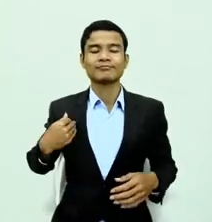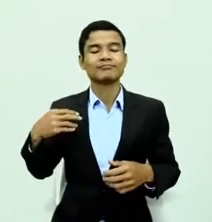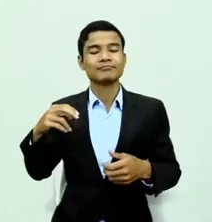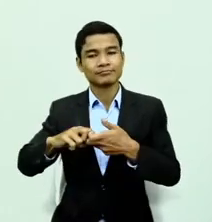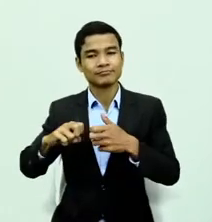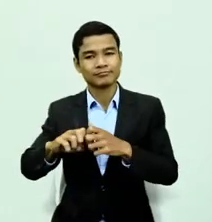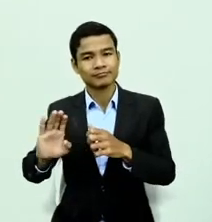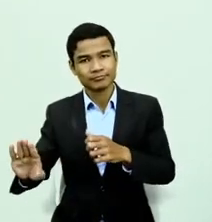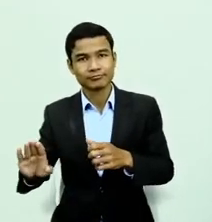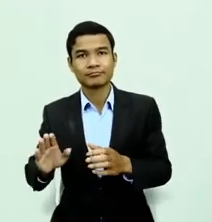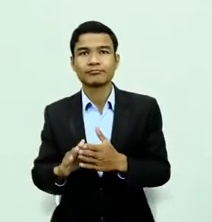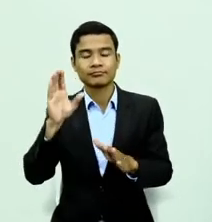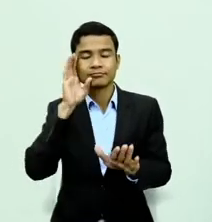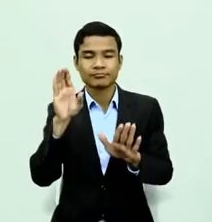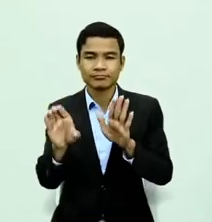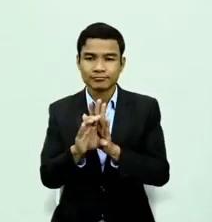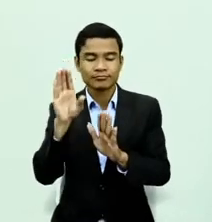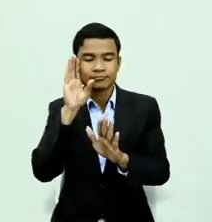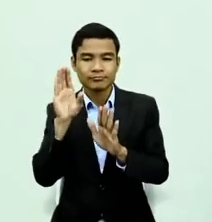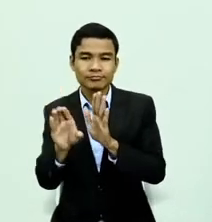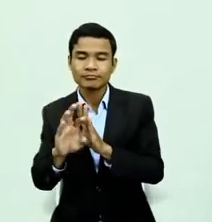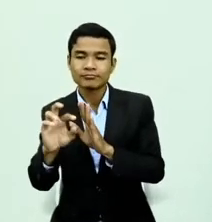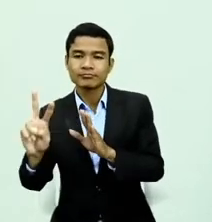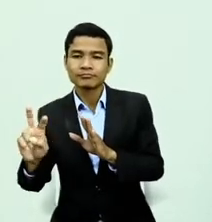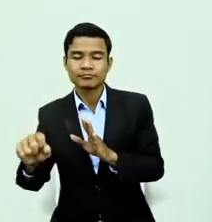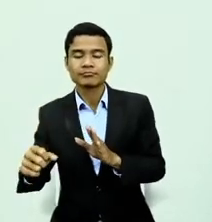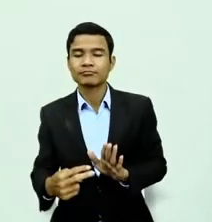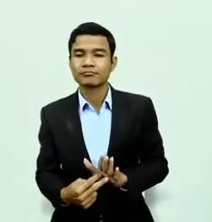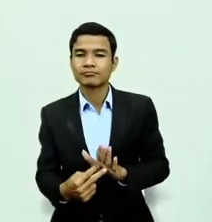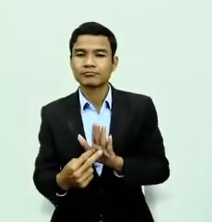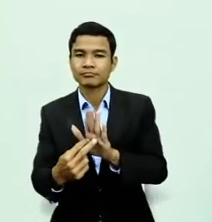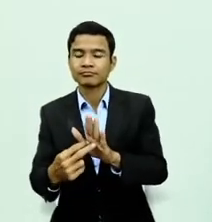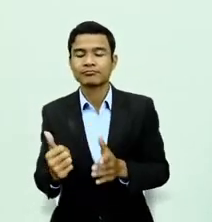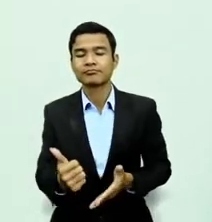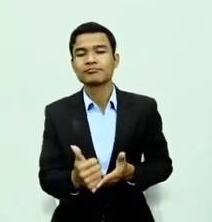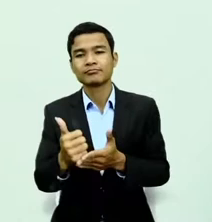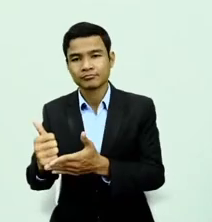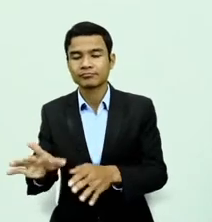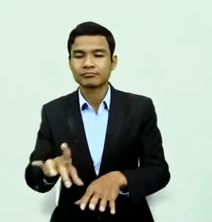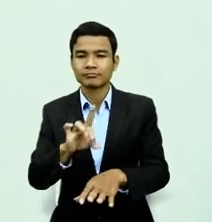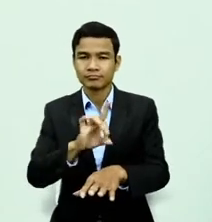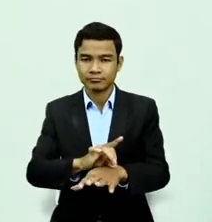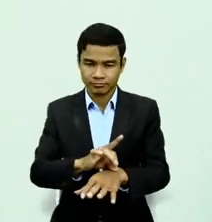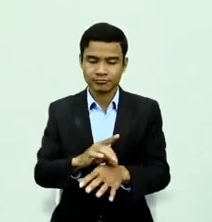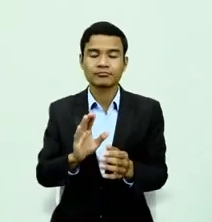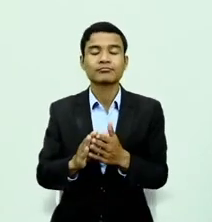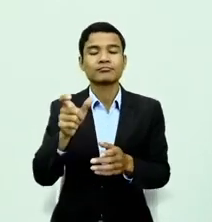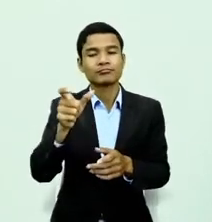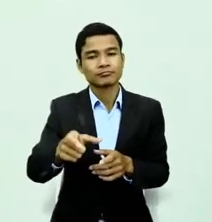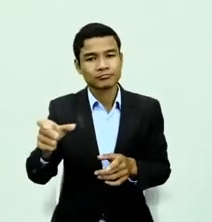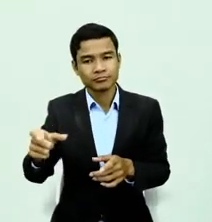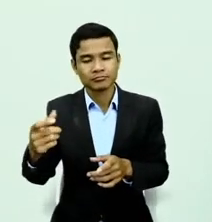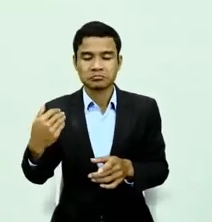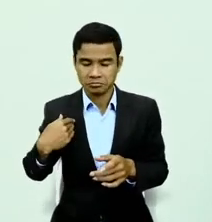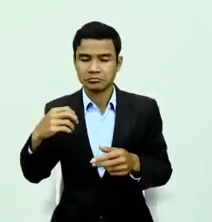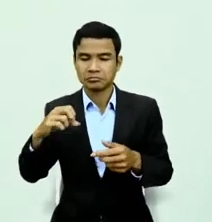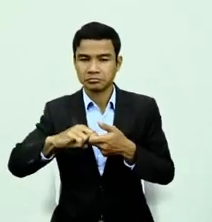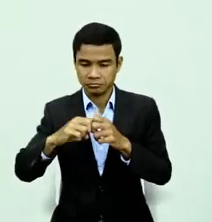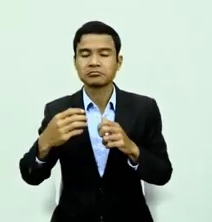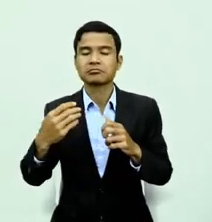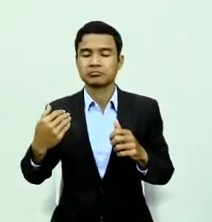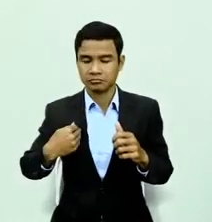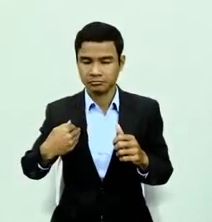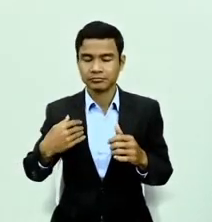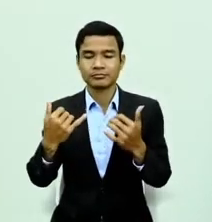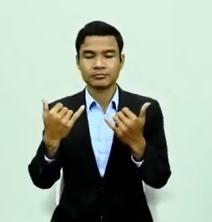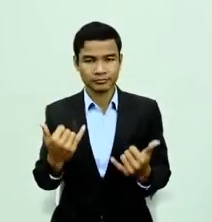con chắc rụp hiệp thường rụp hiệp tỷ pin ấy cứ bằng hái cà chè chuối khné là về đây việt nam mà nè miền bánh và nhà hà